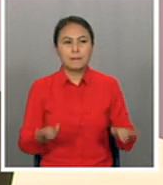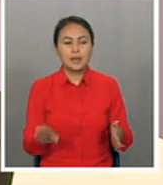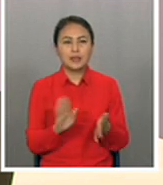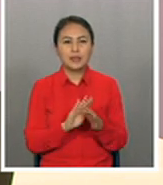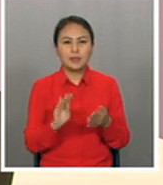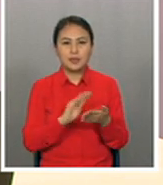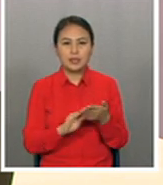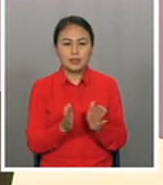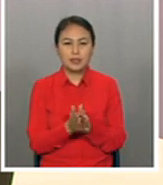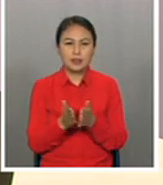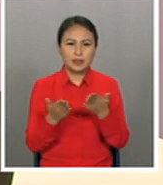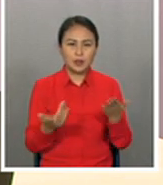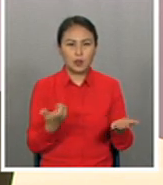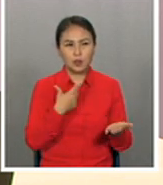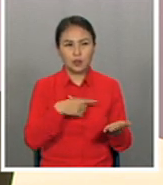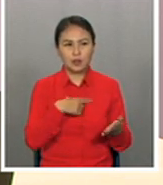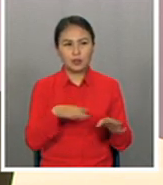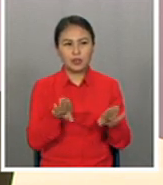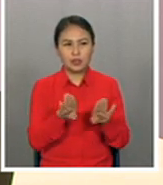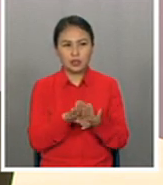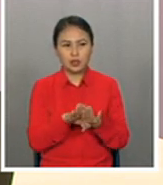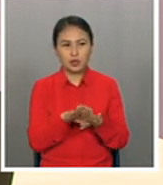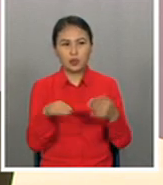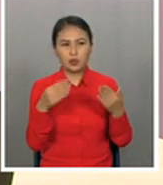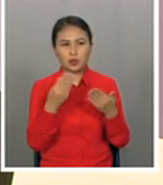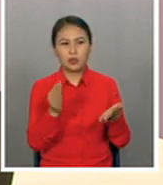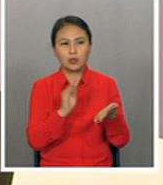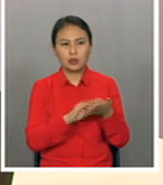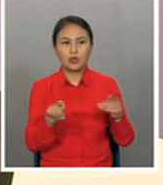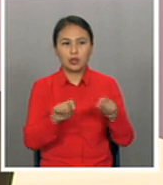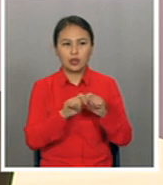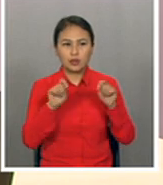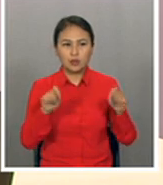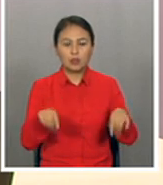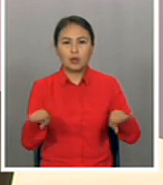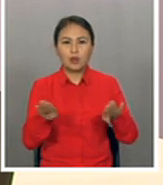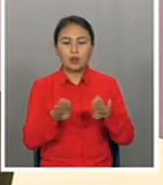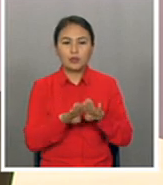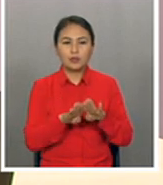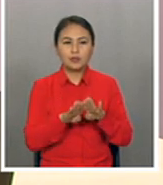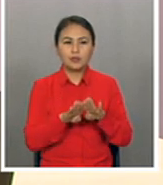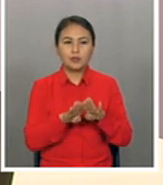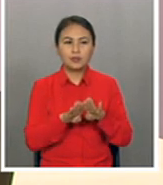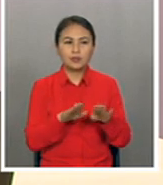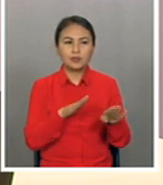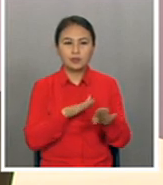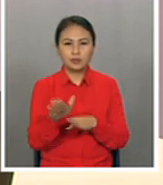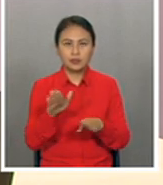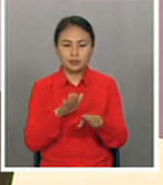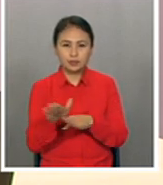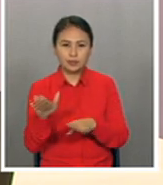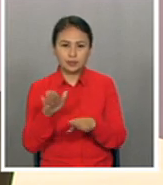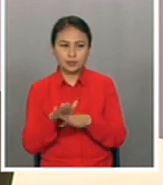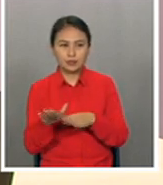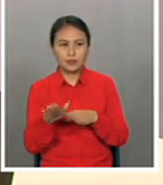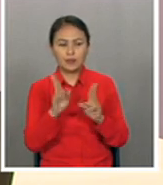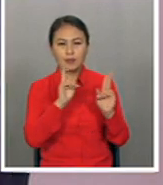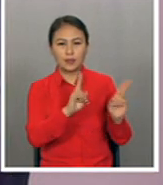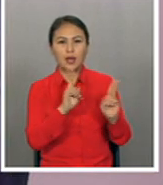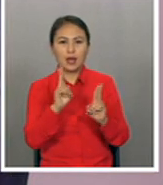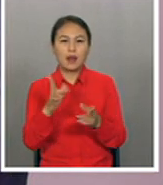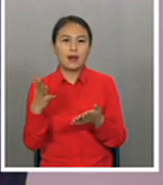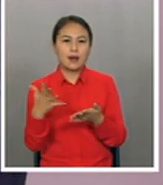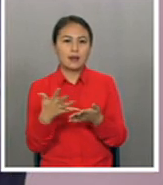дәптерлеріңе өз беттеріңше осы өрнектерді жазып, амалдардың орындалу ретін